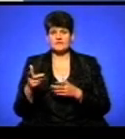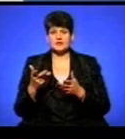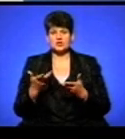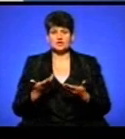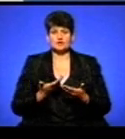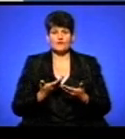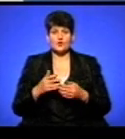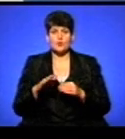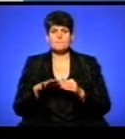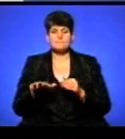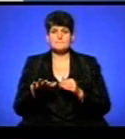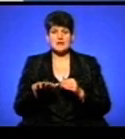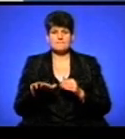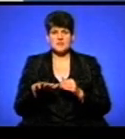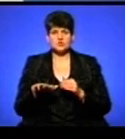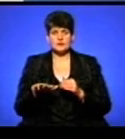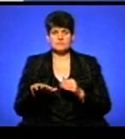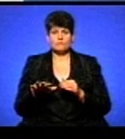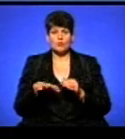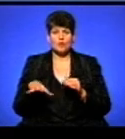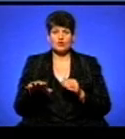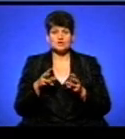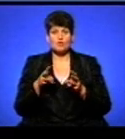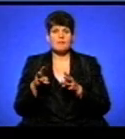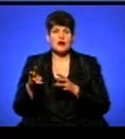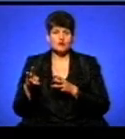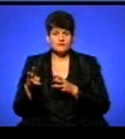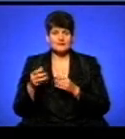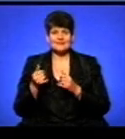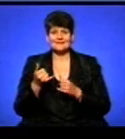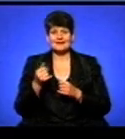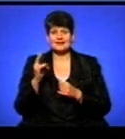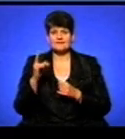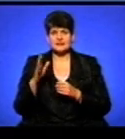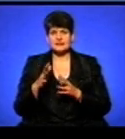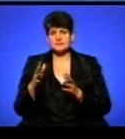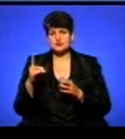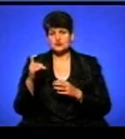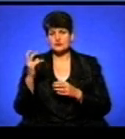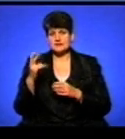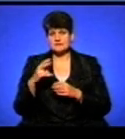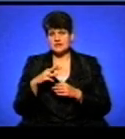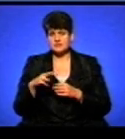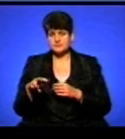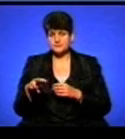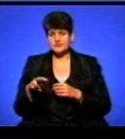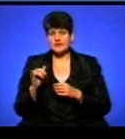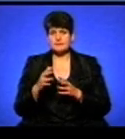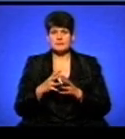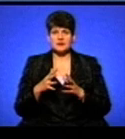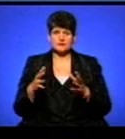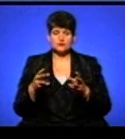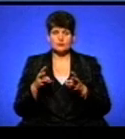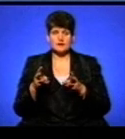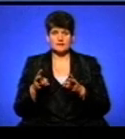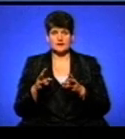житлового приміщення площа опалювальна для квартири перевищує 120 квадратів і перевищує